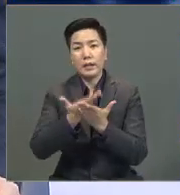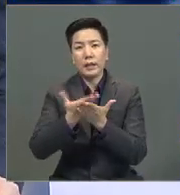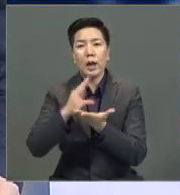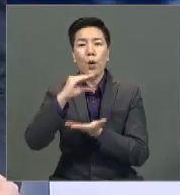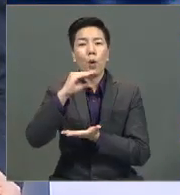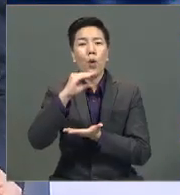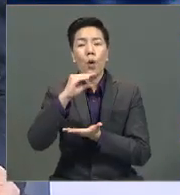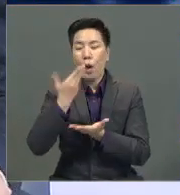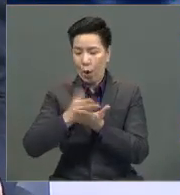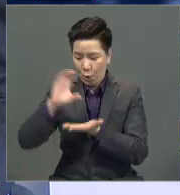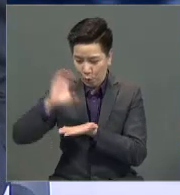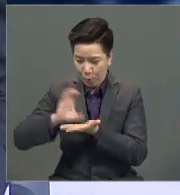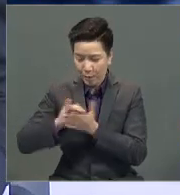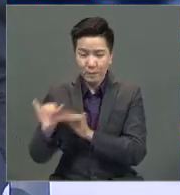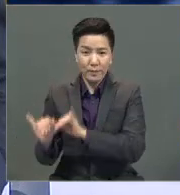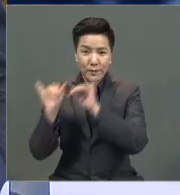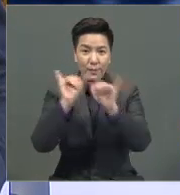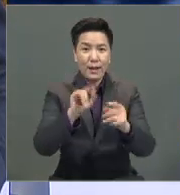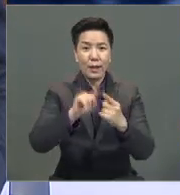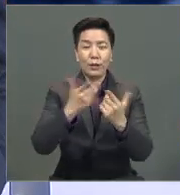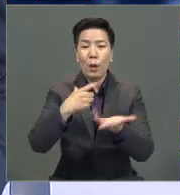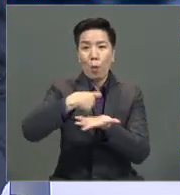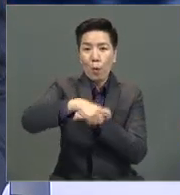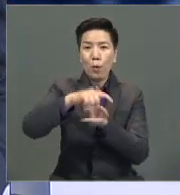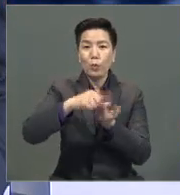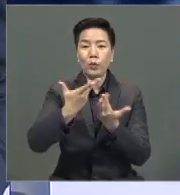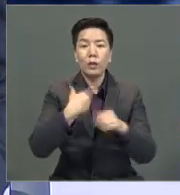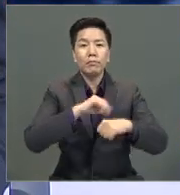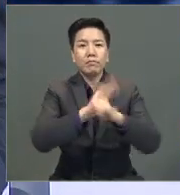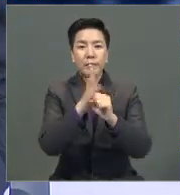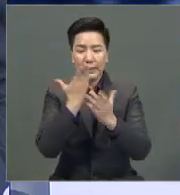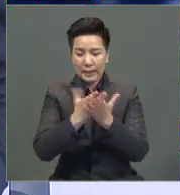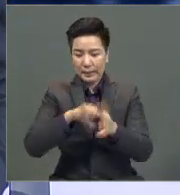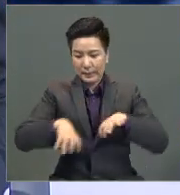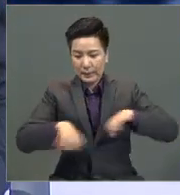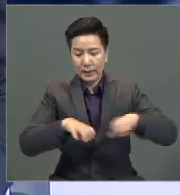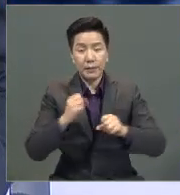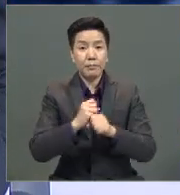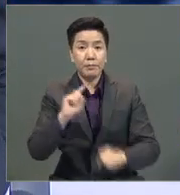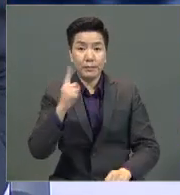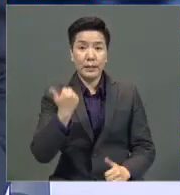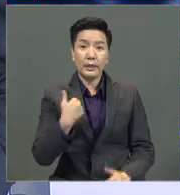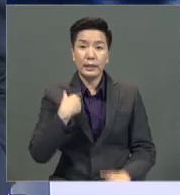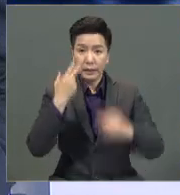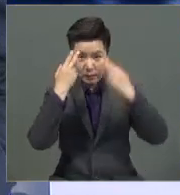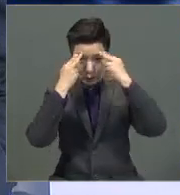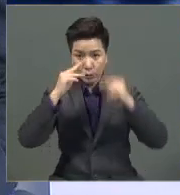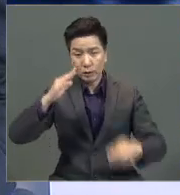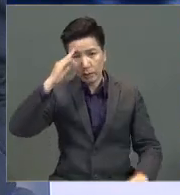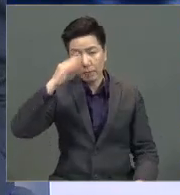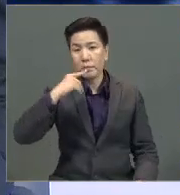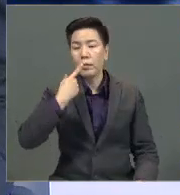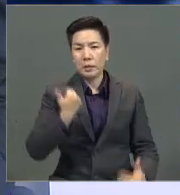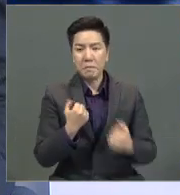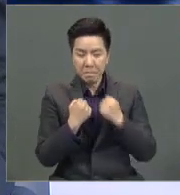บประมาณมาใช้ในการแก้ปัญหาโควิด-19 แล้วจึงต้องรอให้มีการจัดสรรงบประมาณใหม่ล่าสุดนะครับในเรื่องนี้ท่านนายกรัฐมนตรีก็ยืนยัน